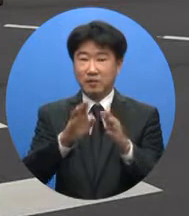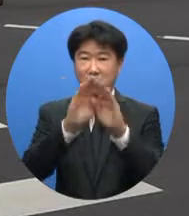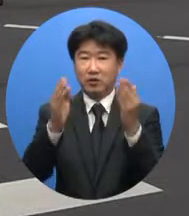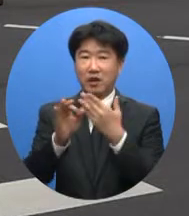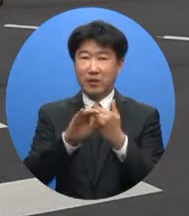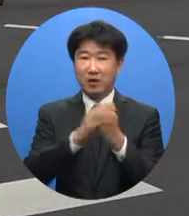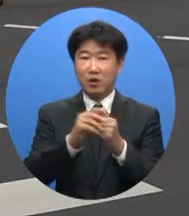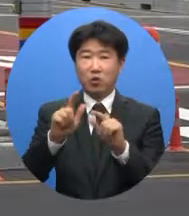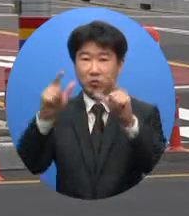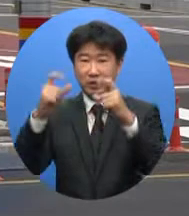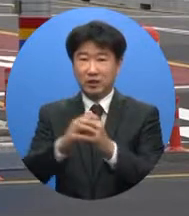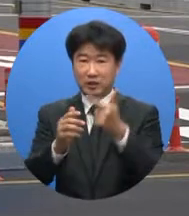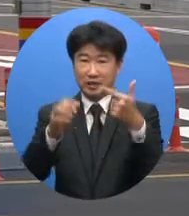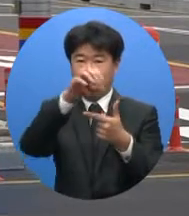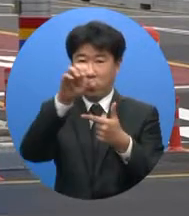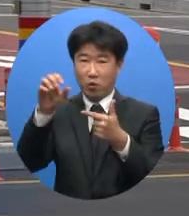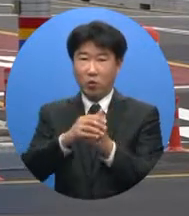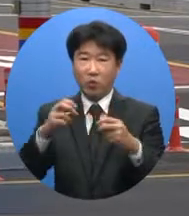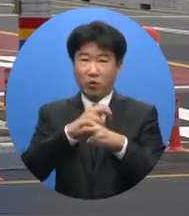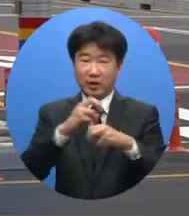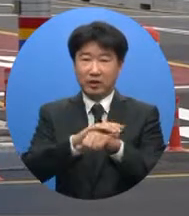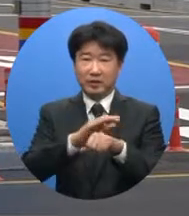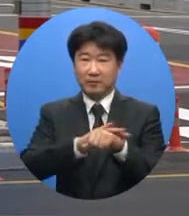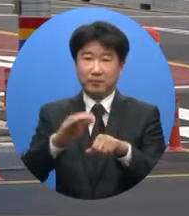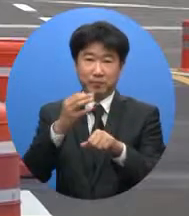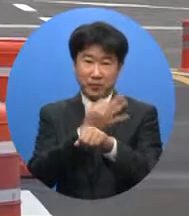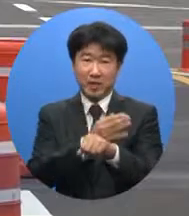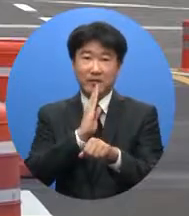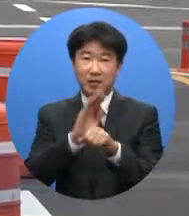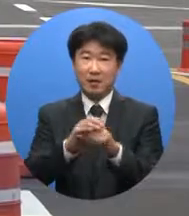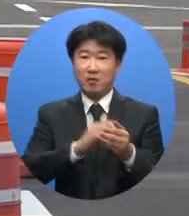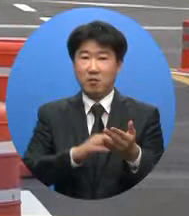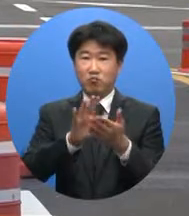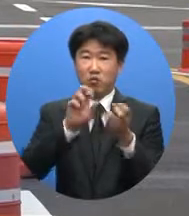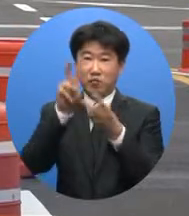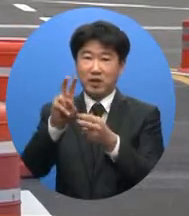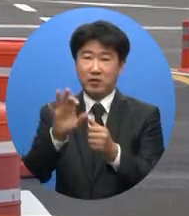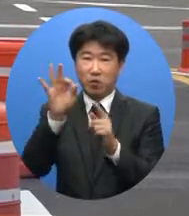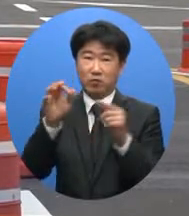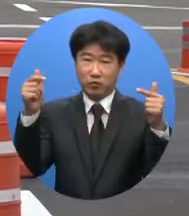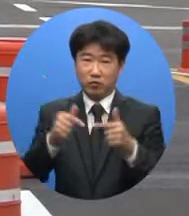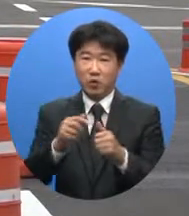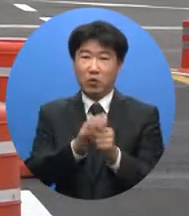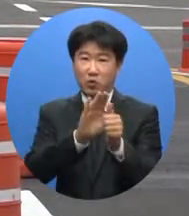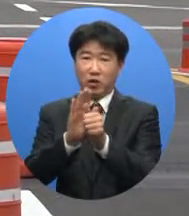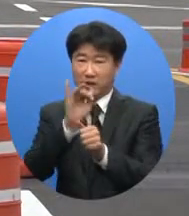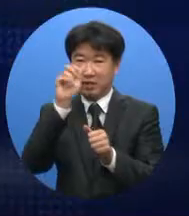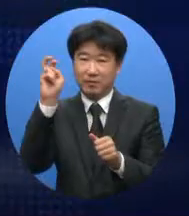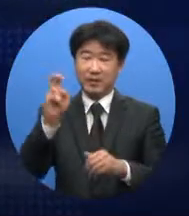6개 면민들의 통행편의 증진은 물론 물류비용 감소로 지역 균형 발전에 크게 기여할 것으로 전망됩니다.